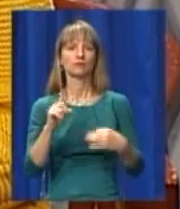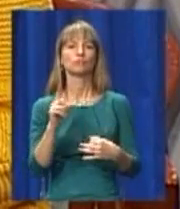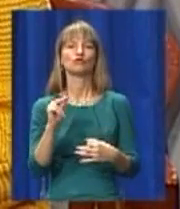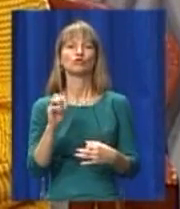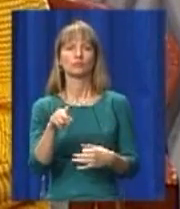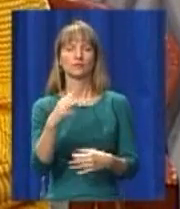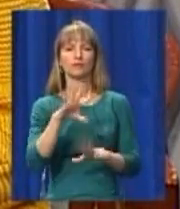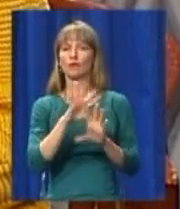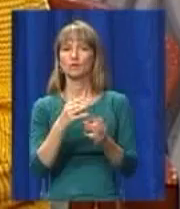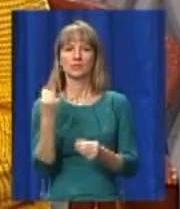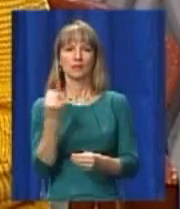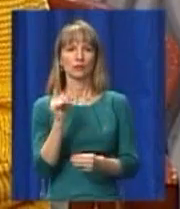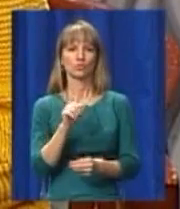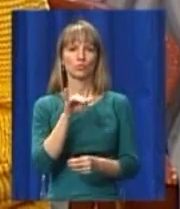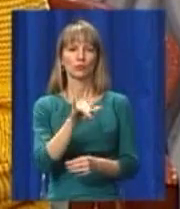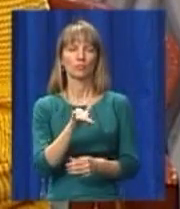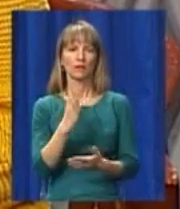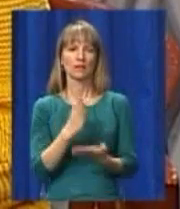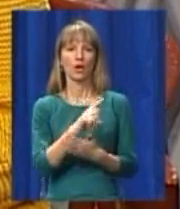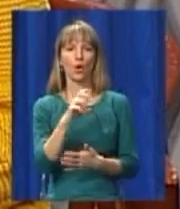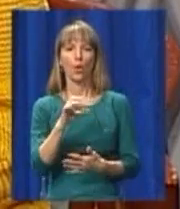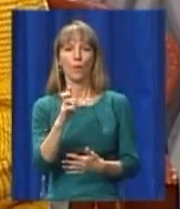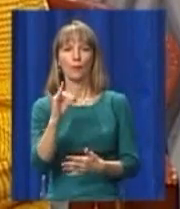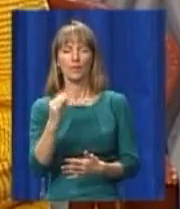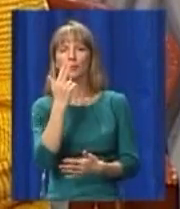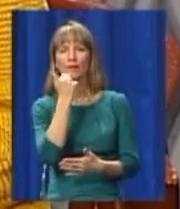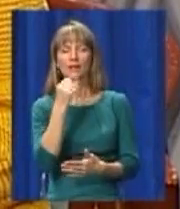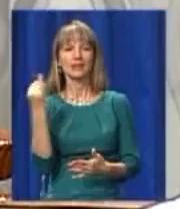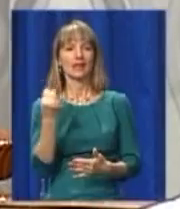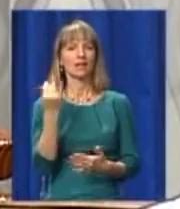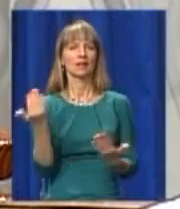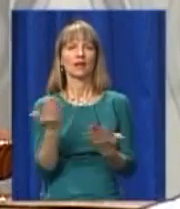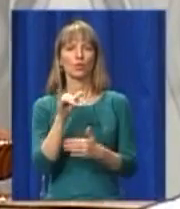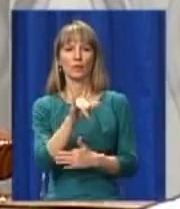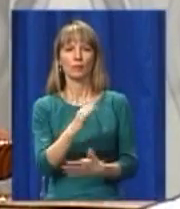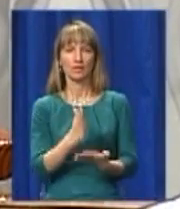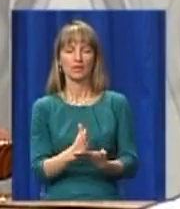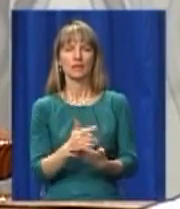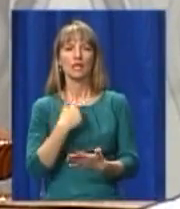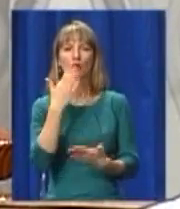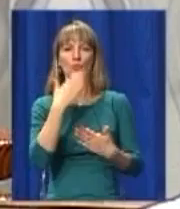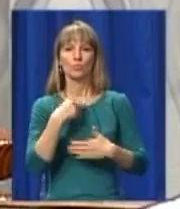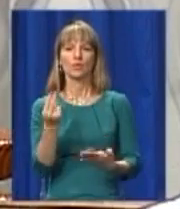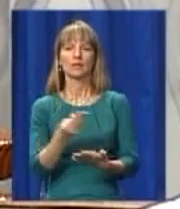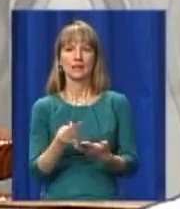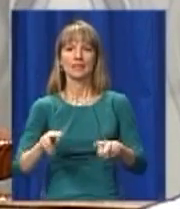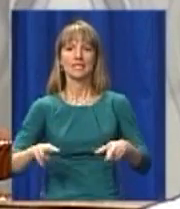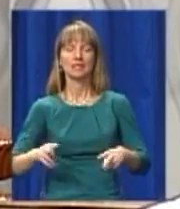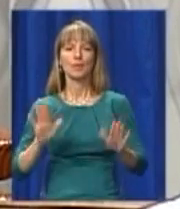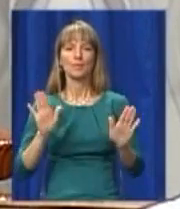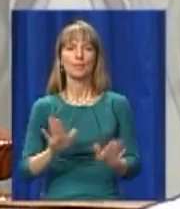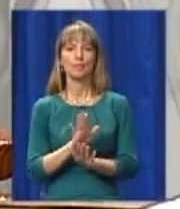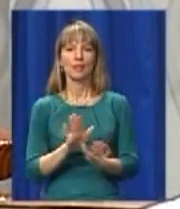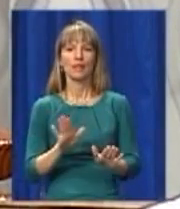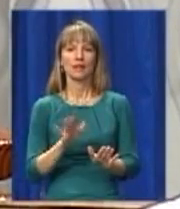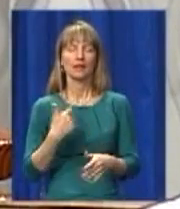ти взагалі цікавишся? Які твої, можливо, хобі, звички, інтереси? Я люблю рисувати, танцювати, петь,